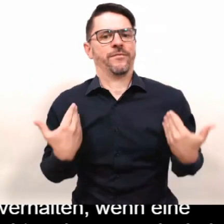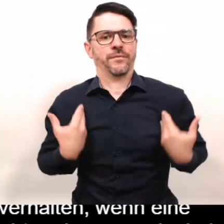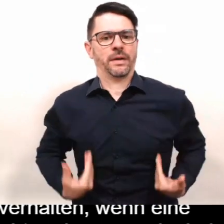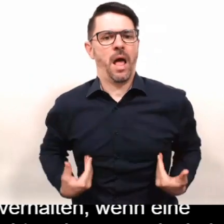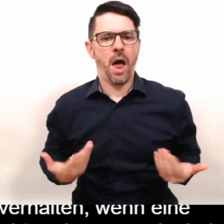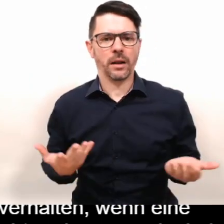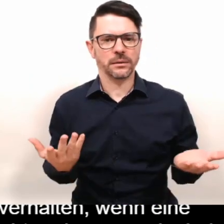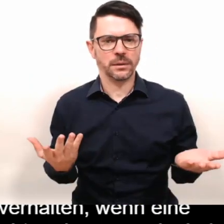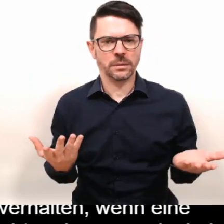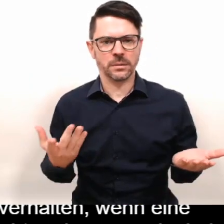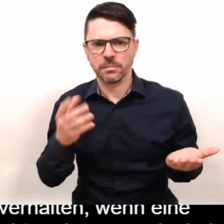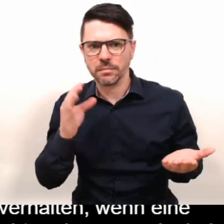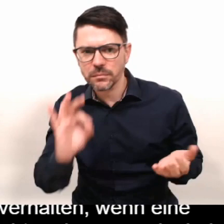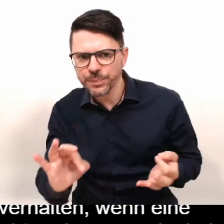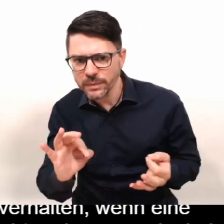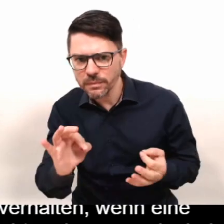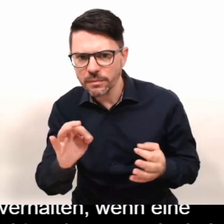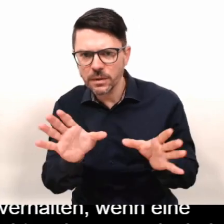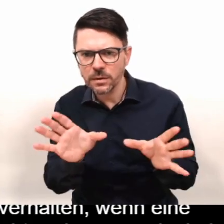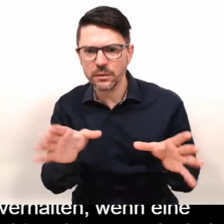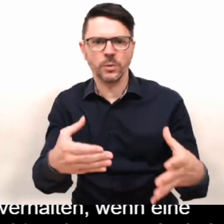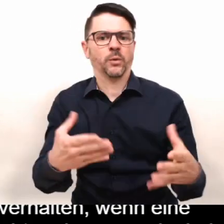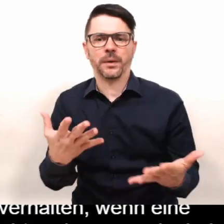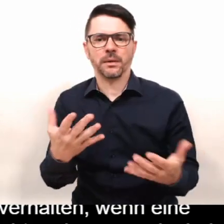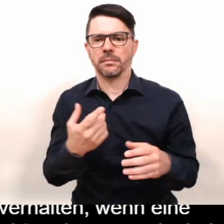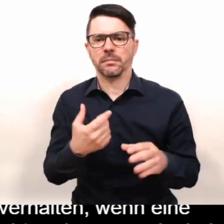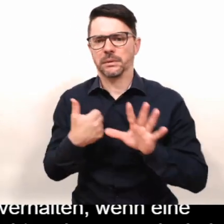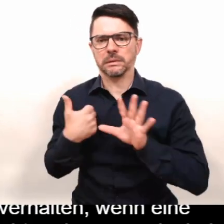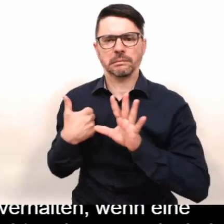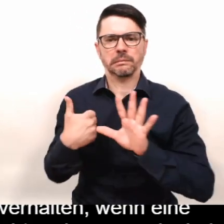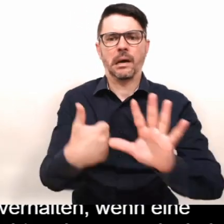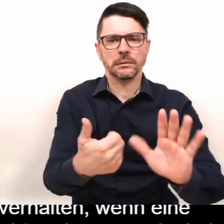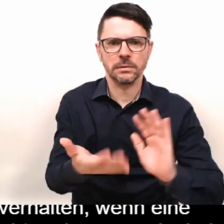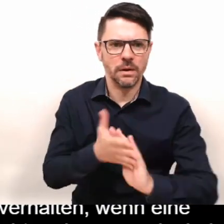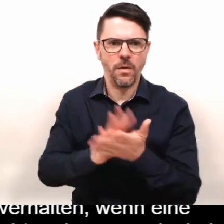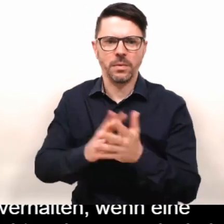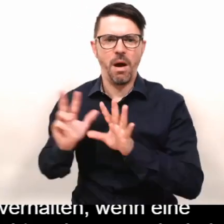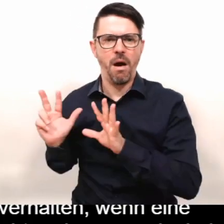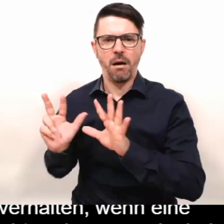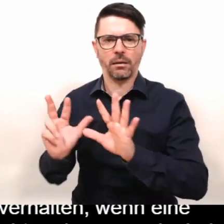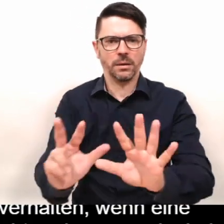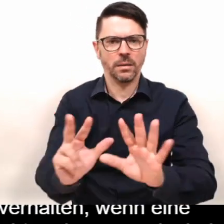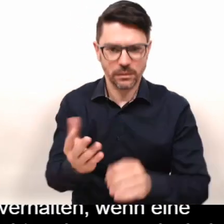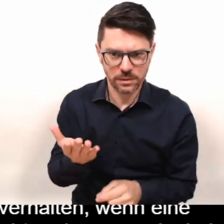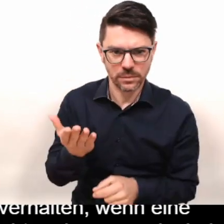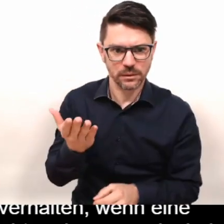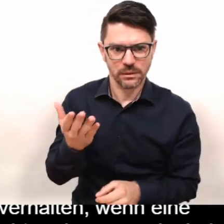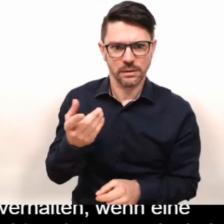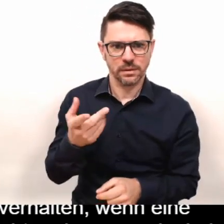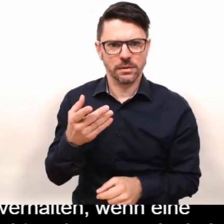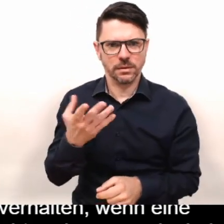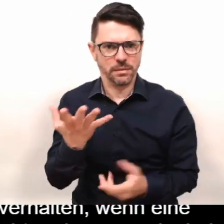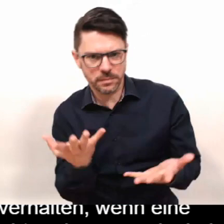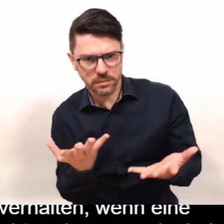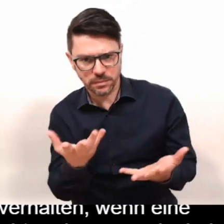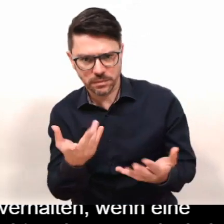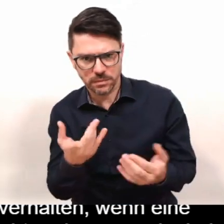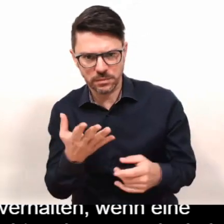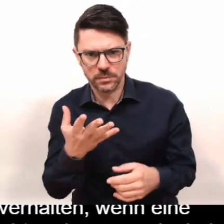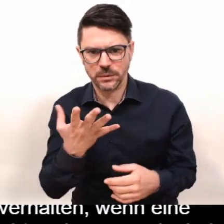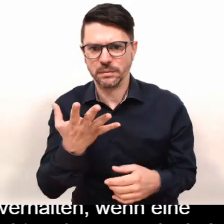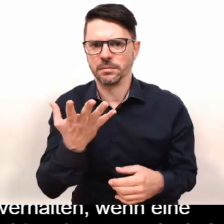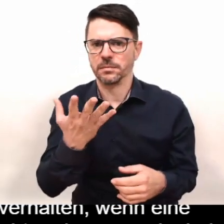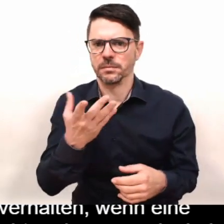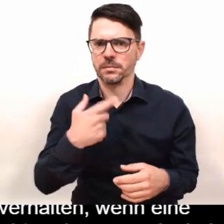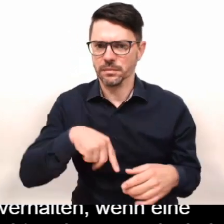da zu sechs, acht hinsetzen? Also zu den Reisebussen, die sind ja in der touristischen Öffnung am 30.05. mit dabei.